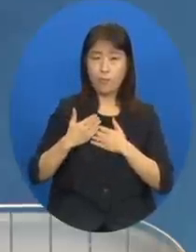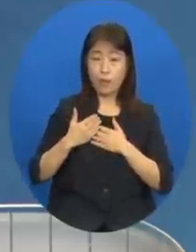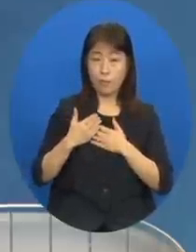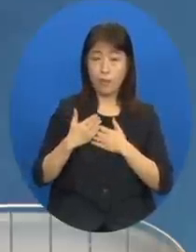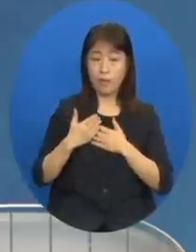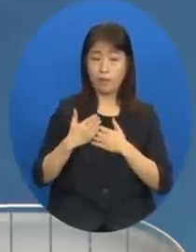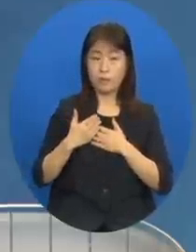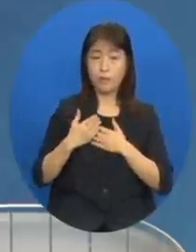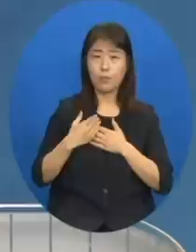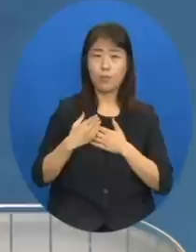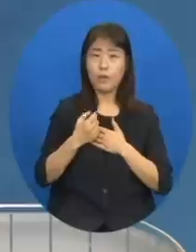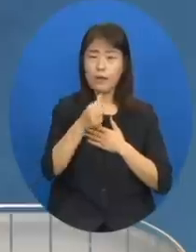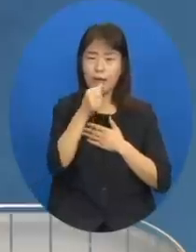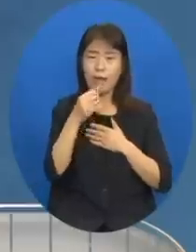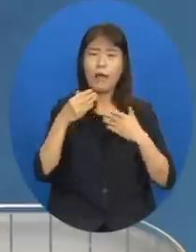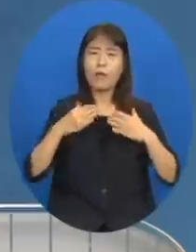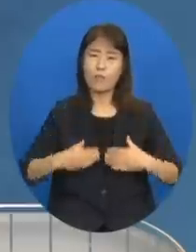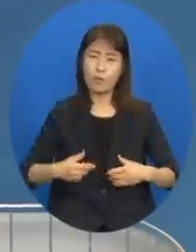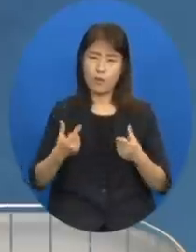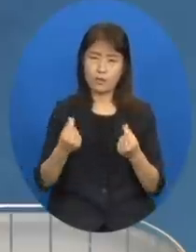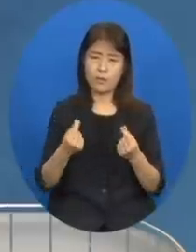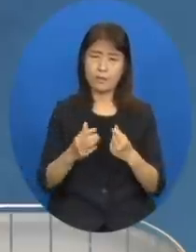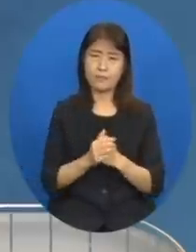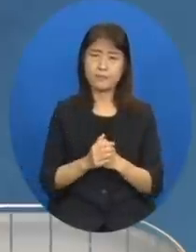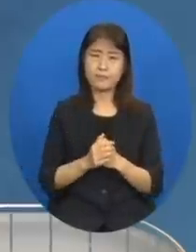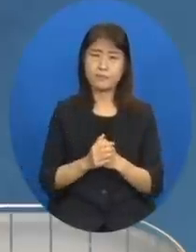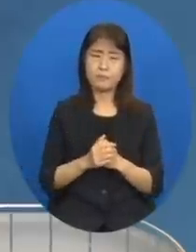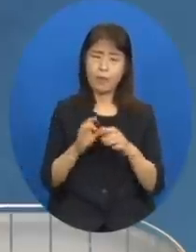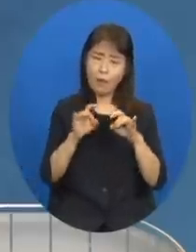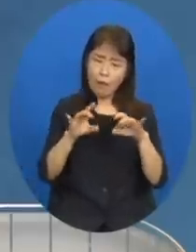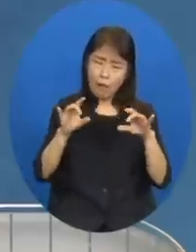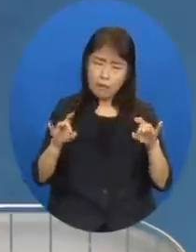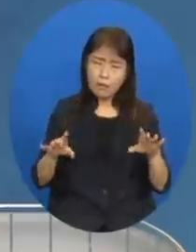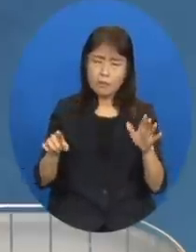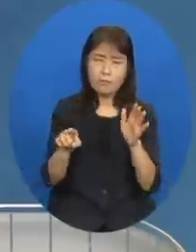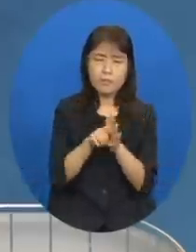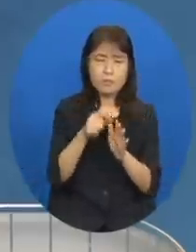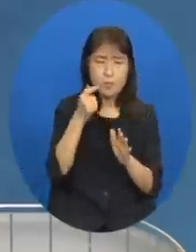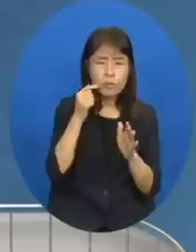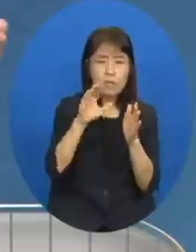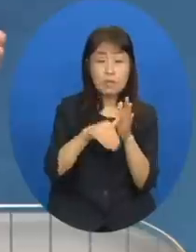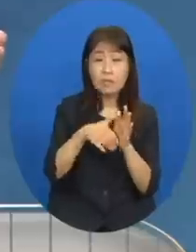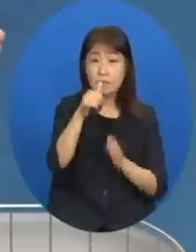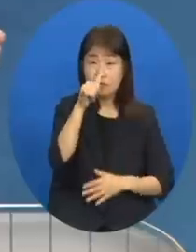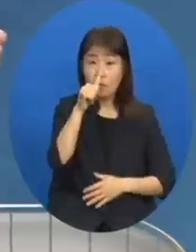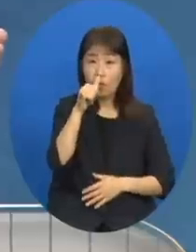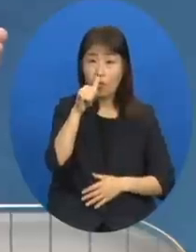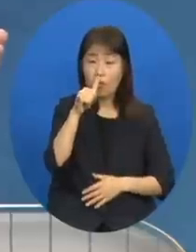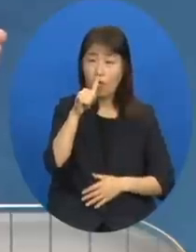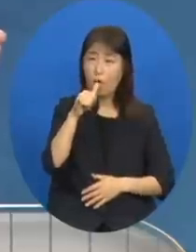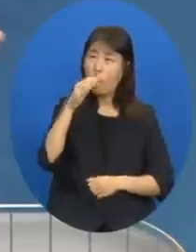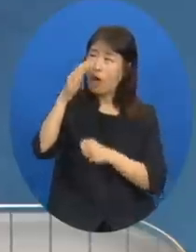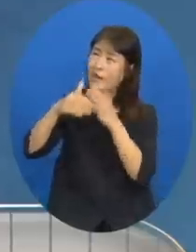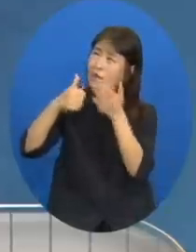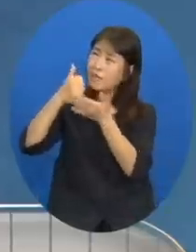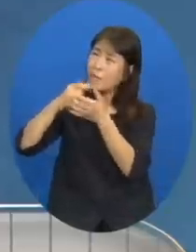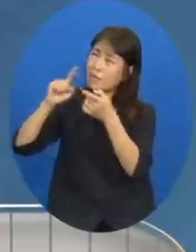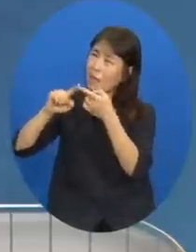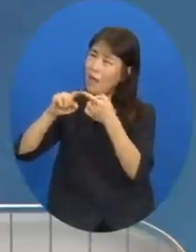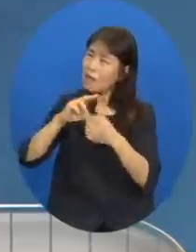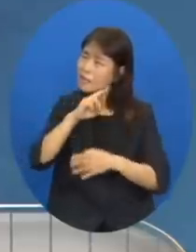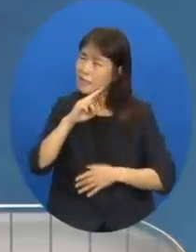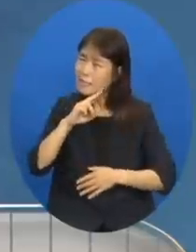때때로는 믿어지지 않을 때가 옵니다 하나님이 진짜 약속하신 걸 다 지키는 분인가 그런